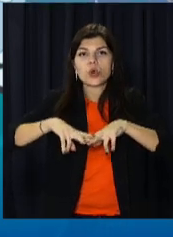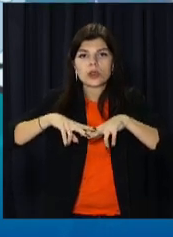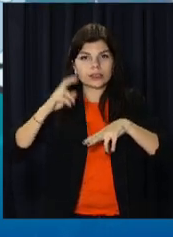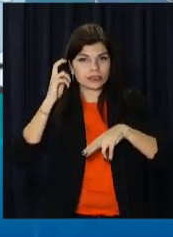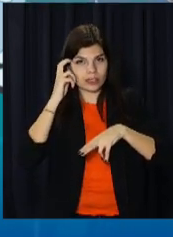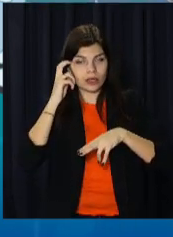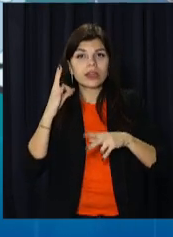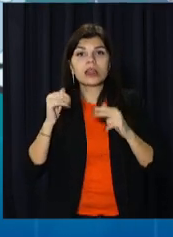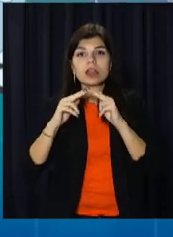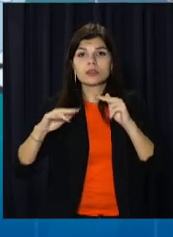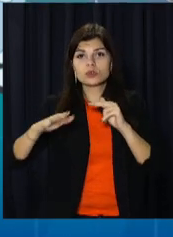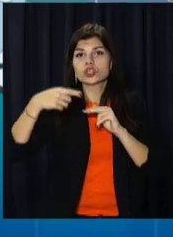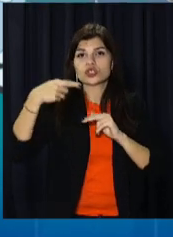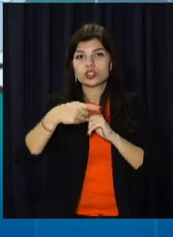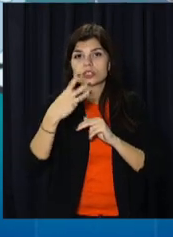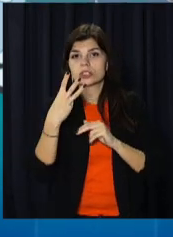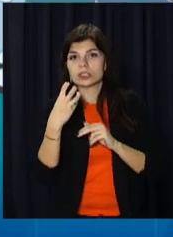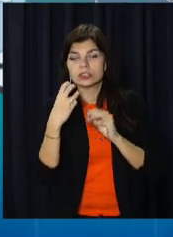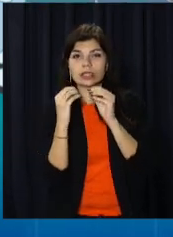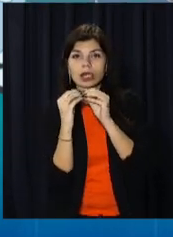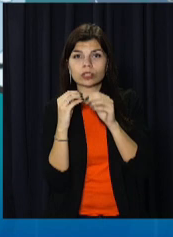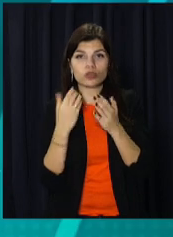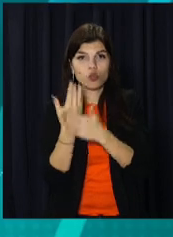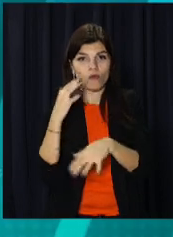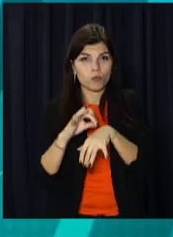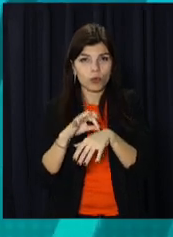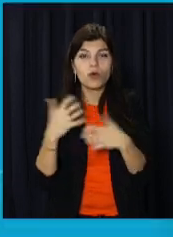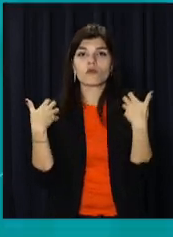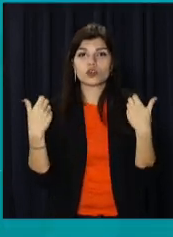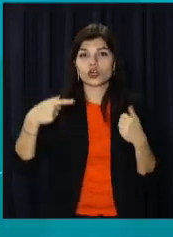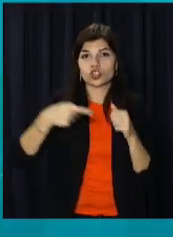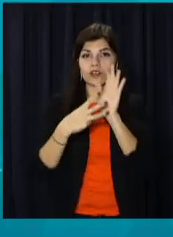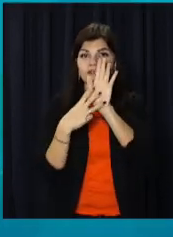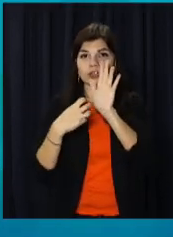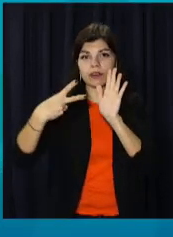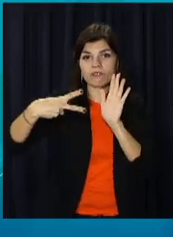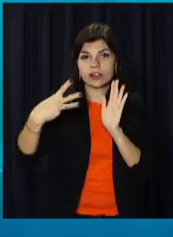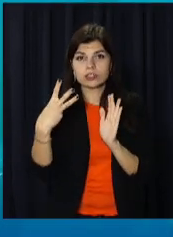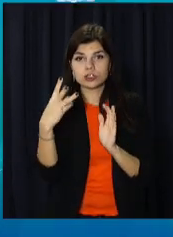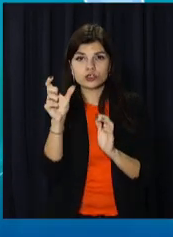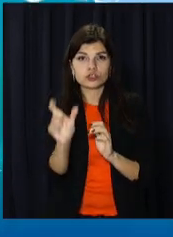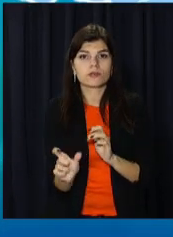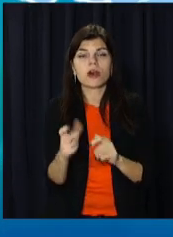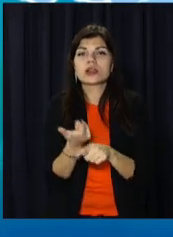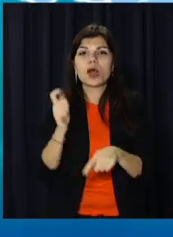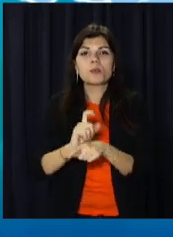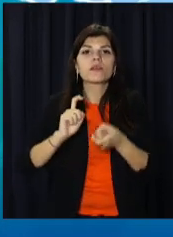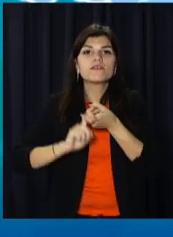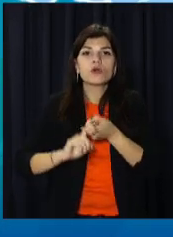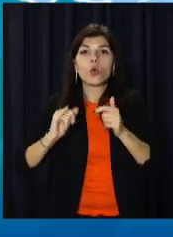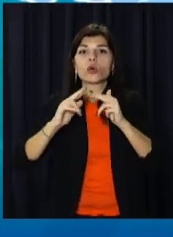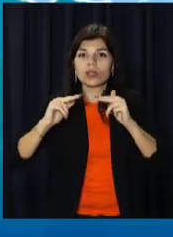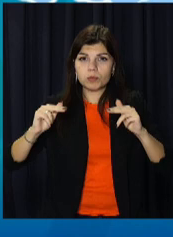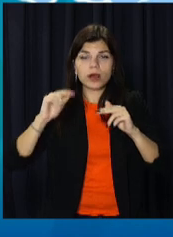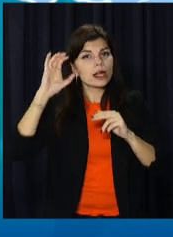На Дніпропетровщині плюс 1310 нових недужих. Одужали 1823 людини. Найбільше інфікованих у